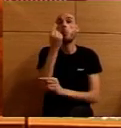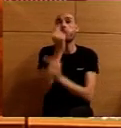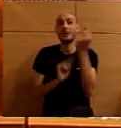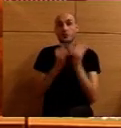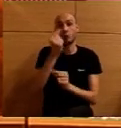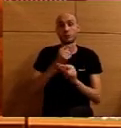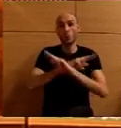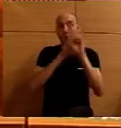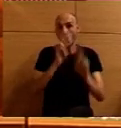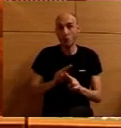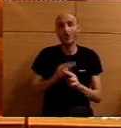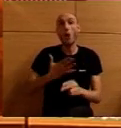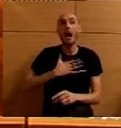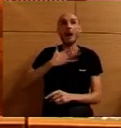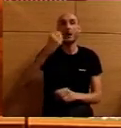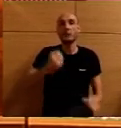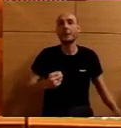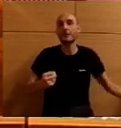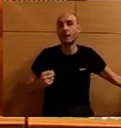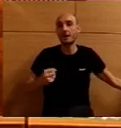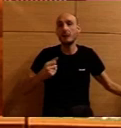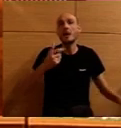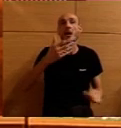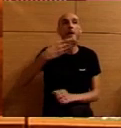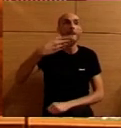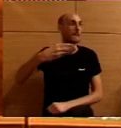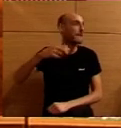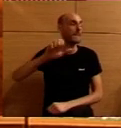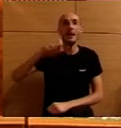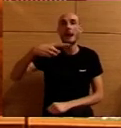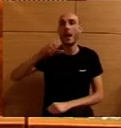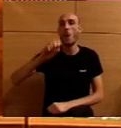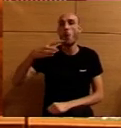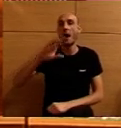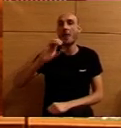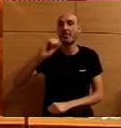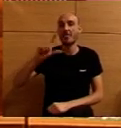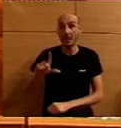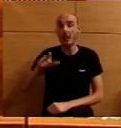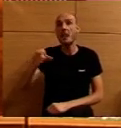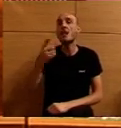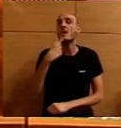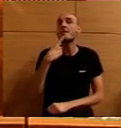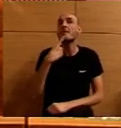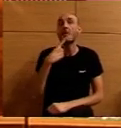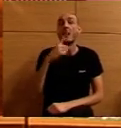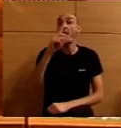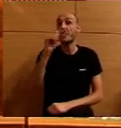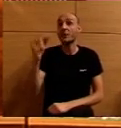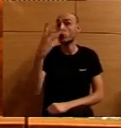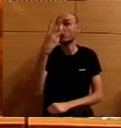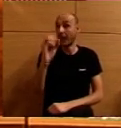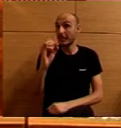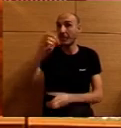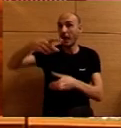de l'Ajuntament de Benaguasil, de 133 places entre laborals i funcionaris, n'hi ha 45